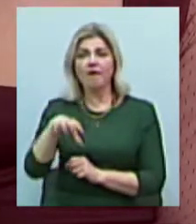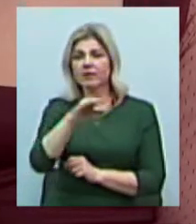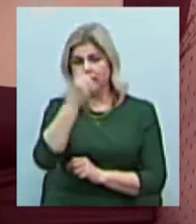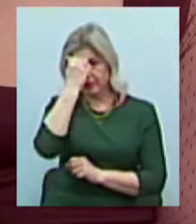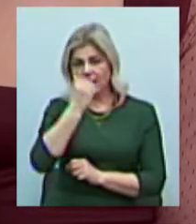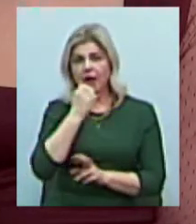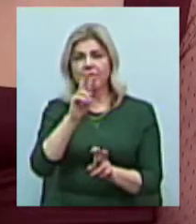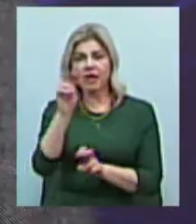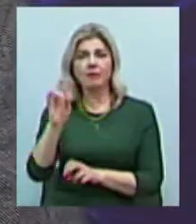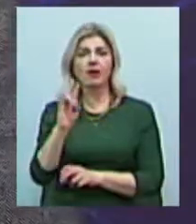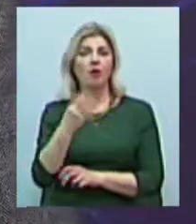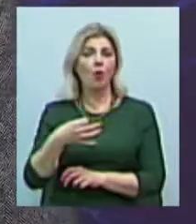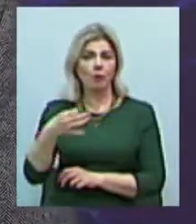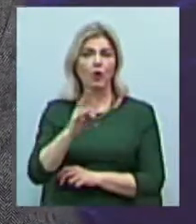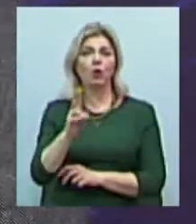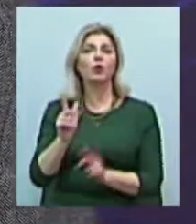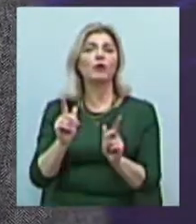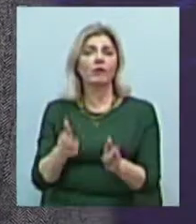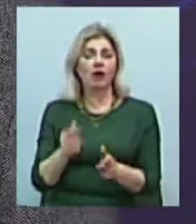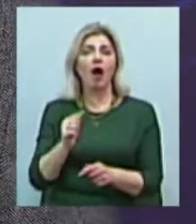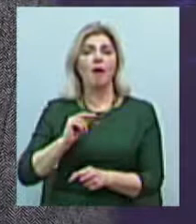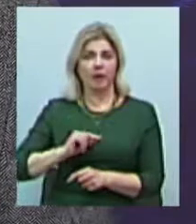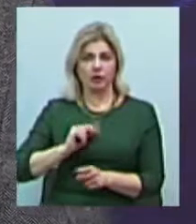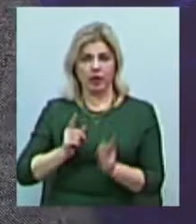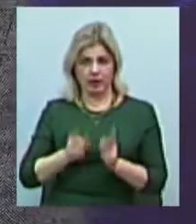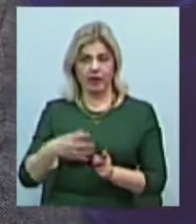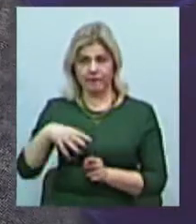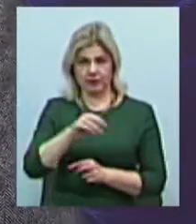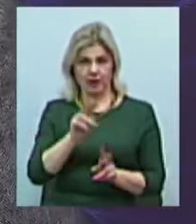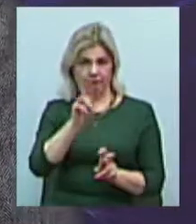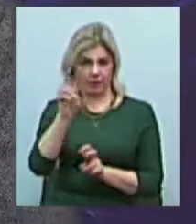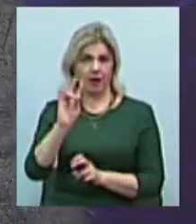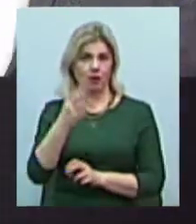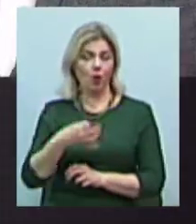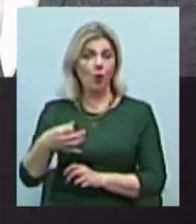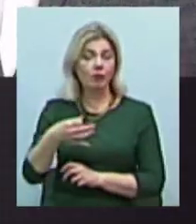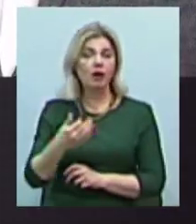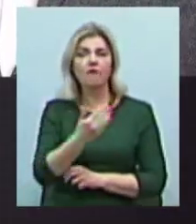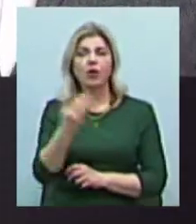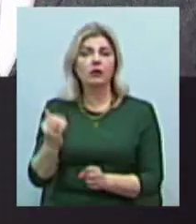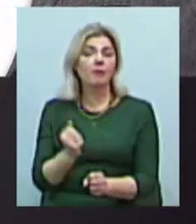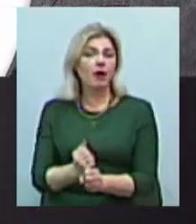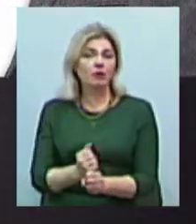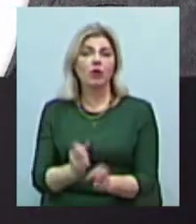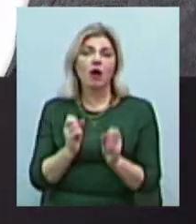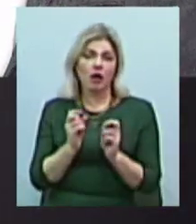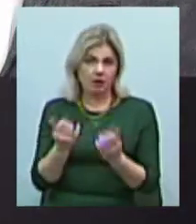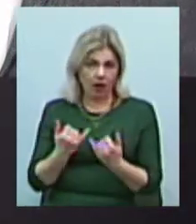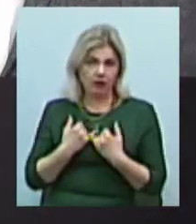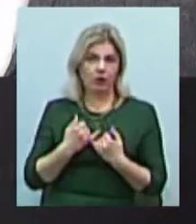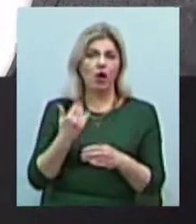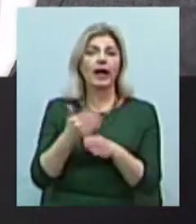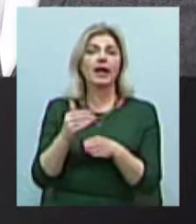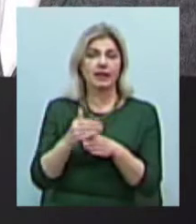підрядникам Миколаївської області, хто відгукнувся, а працюють дійсно майже всі підрядники Миколаївської області. Вони працюють, як надають нам кредитне